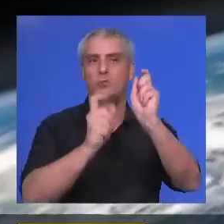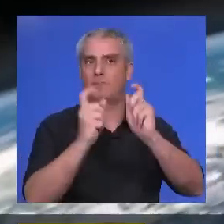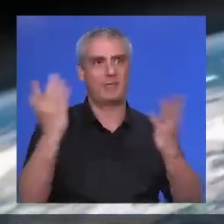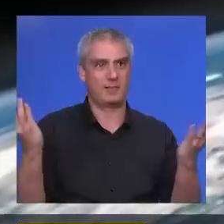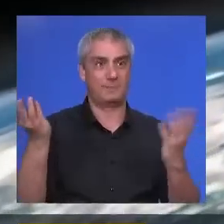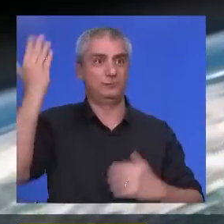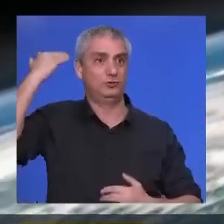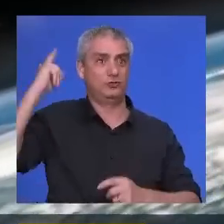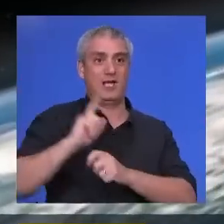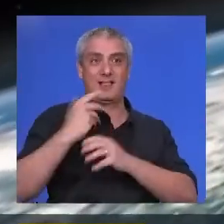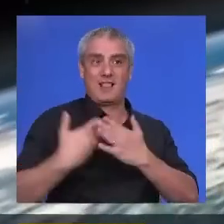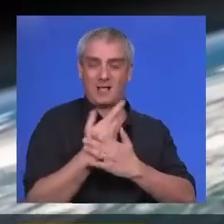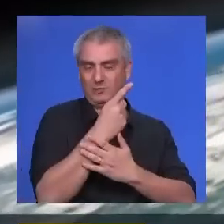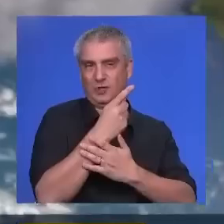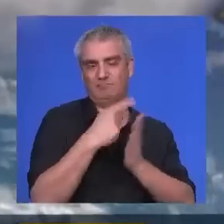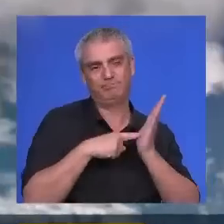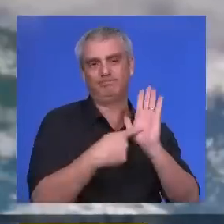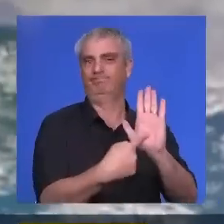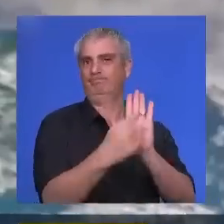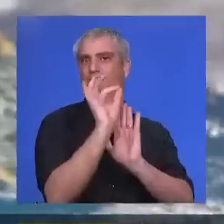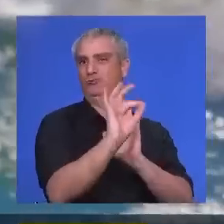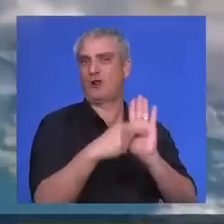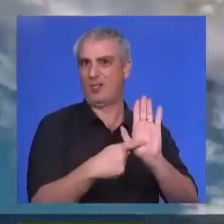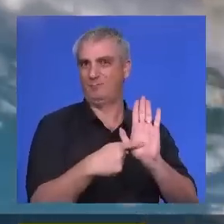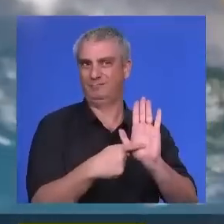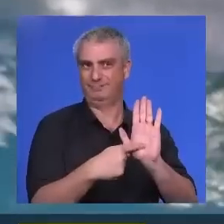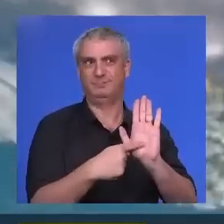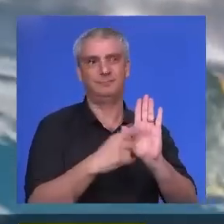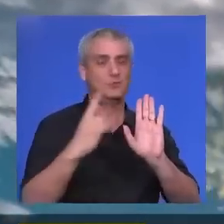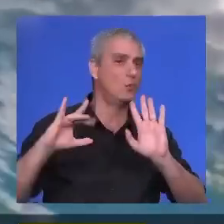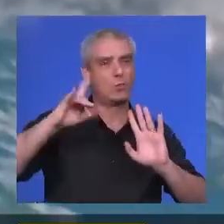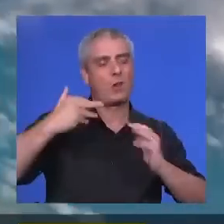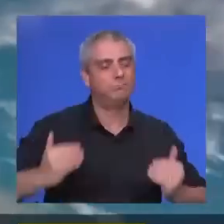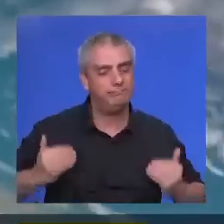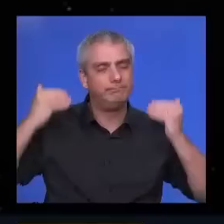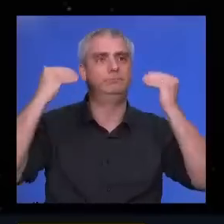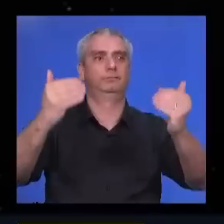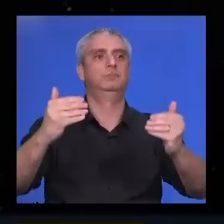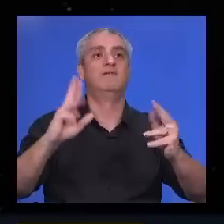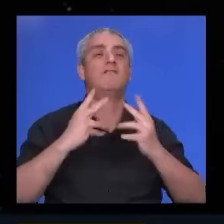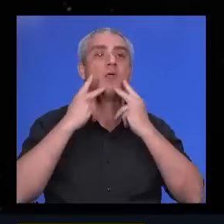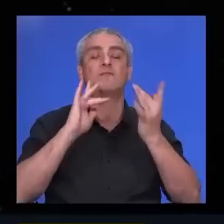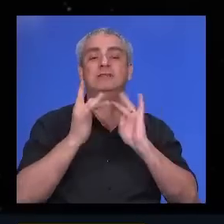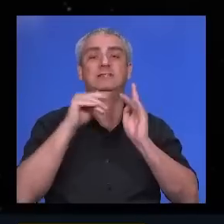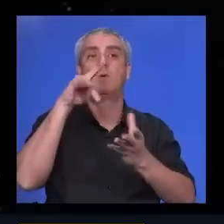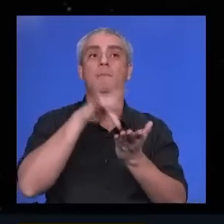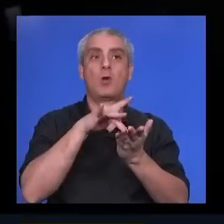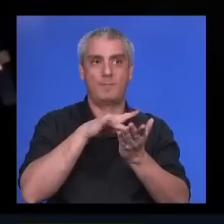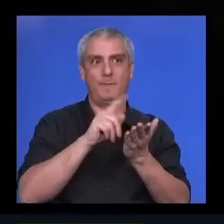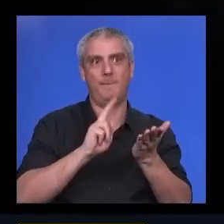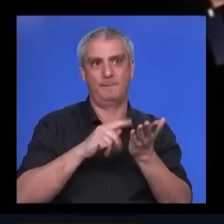הזה, שהם הפנים שלו, יטיס את כולנו קדימה ואפילו יפתור סכסוכים מקומיים בגלל כל